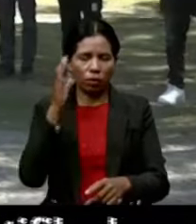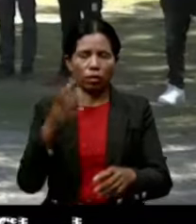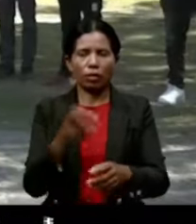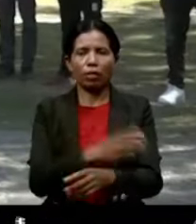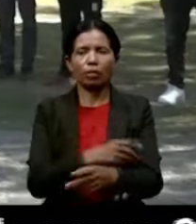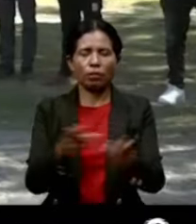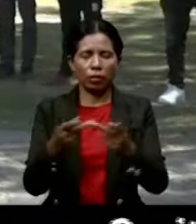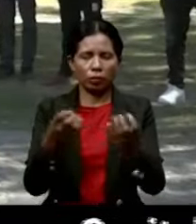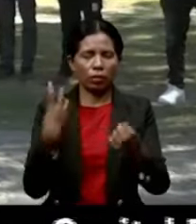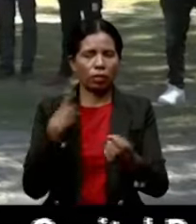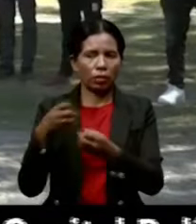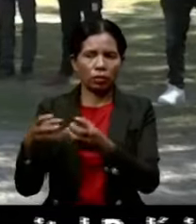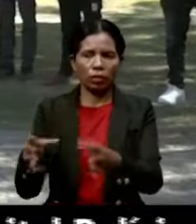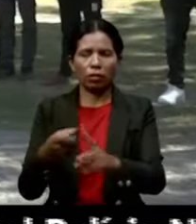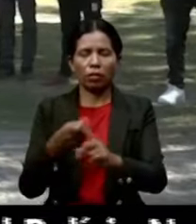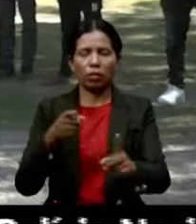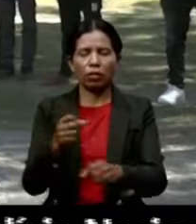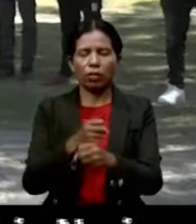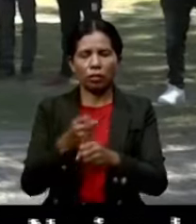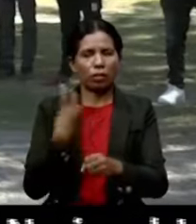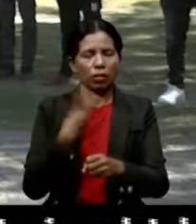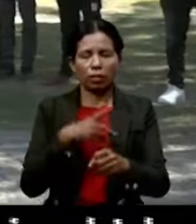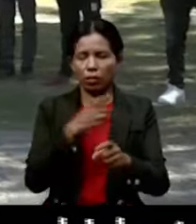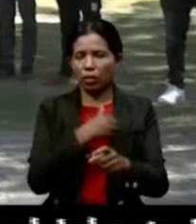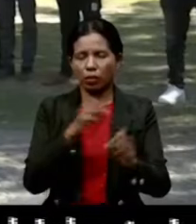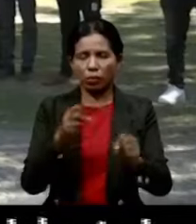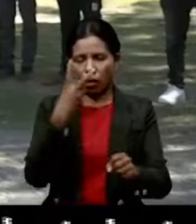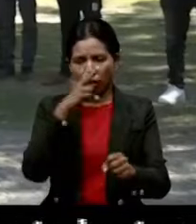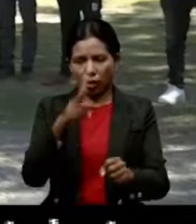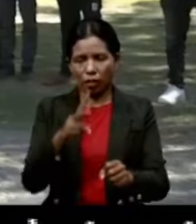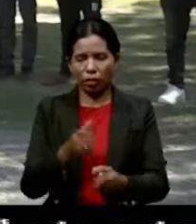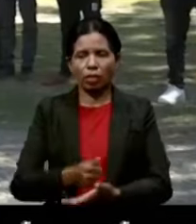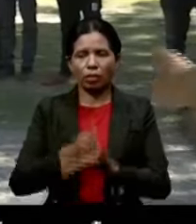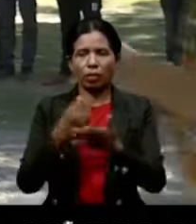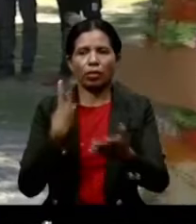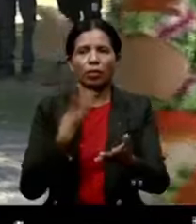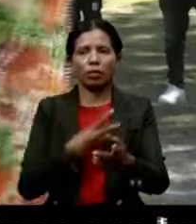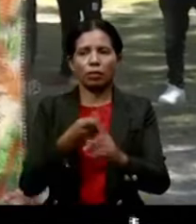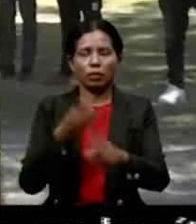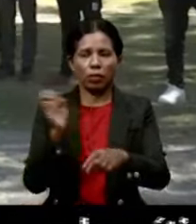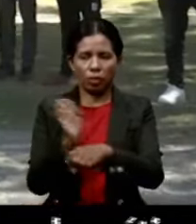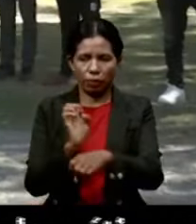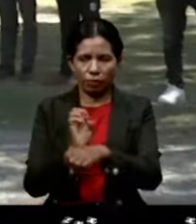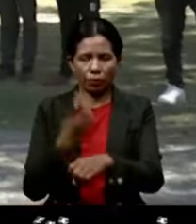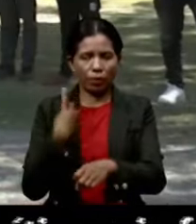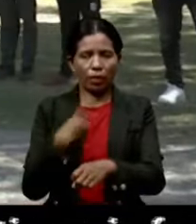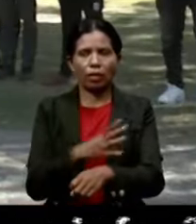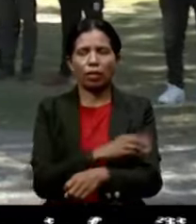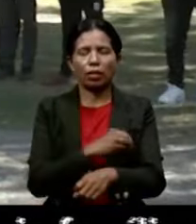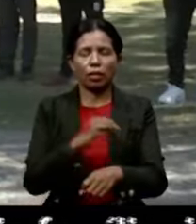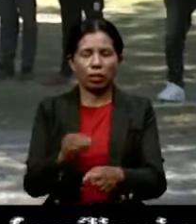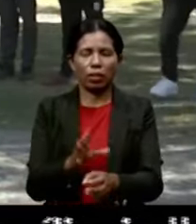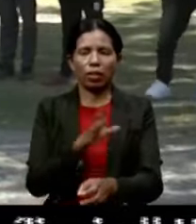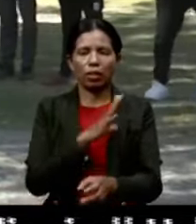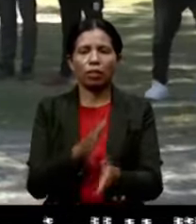natar barang na be ita bandona si parte kafe ita sidau harai bele dia atau bele sustenta ita raida ne si parte ekonomi ita depende le bare Australia